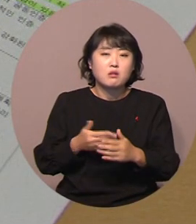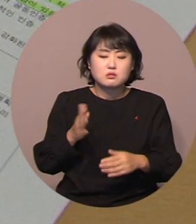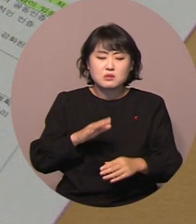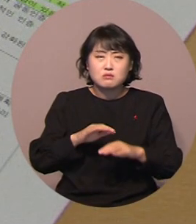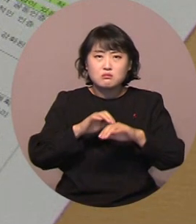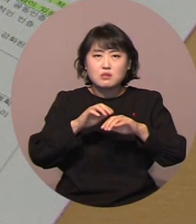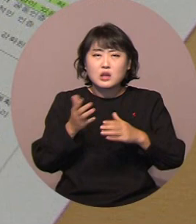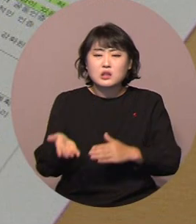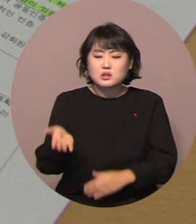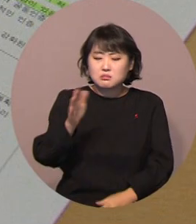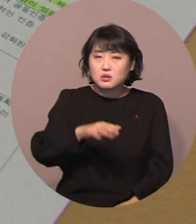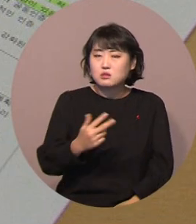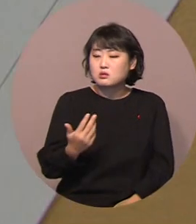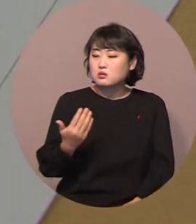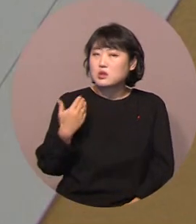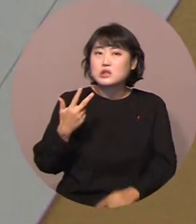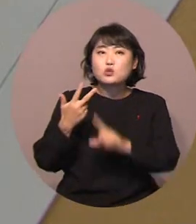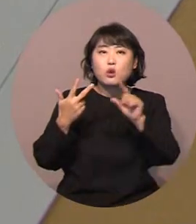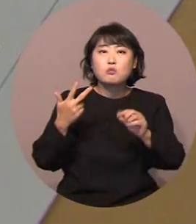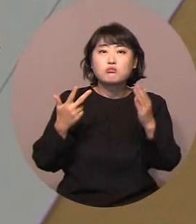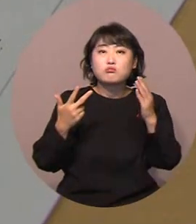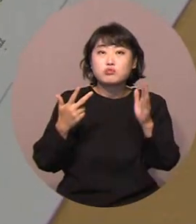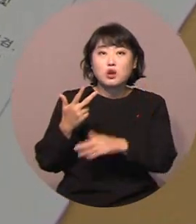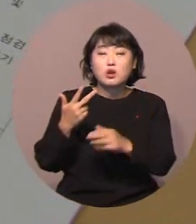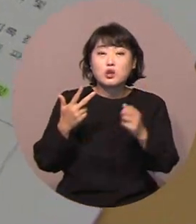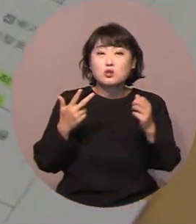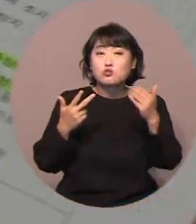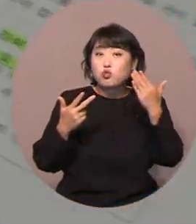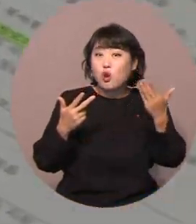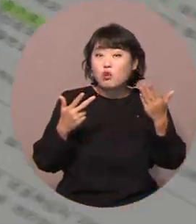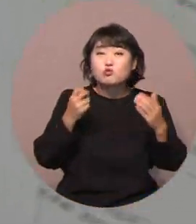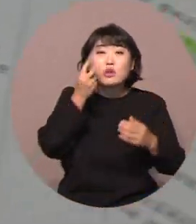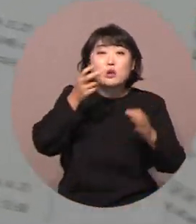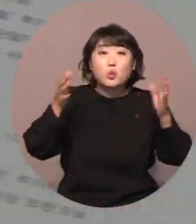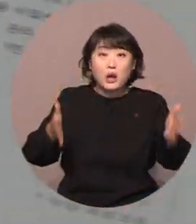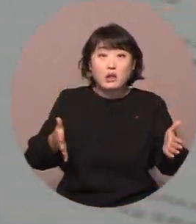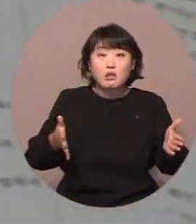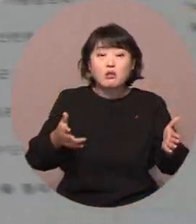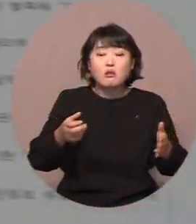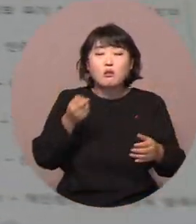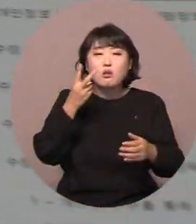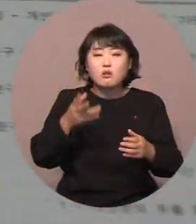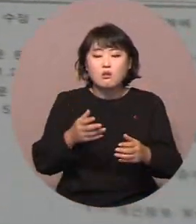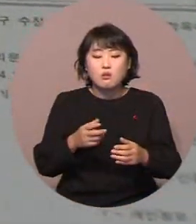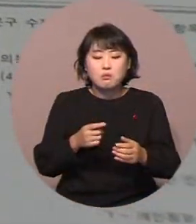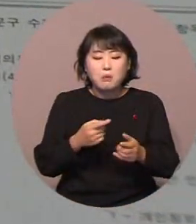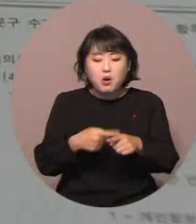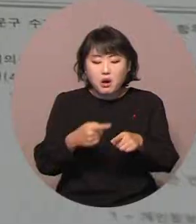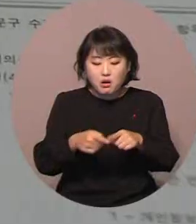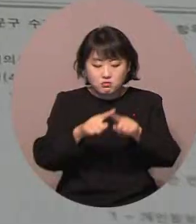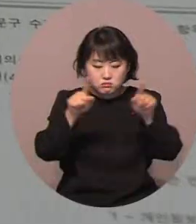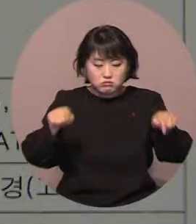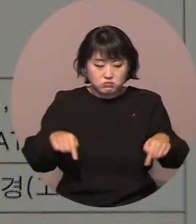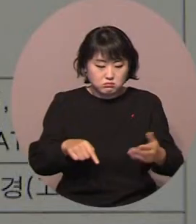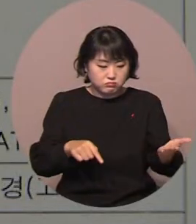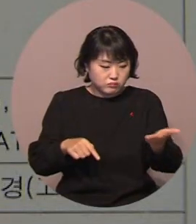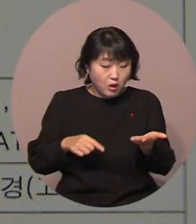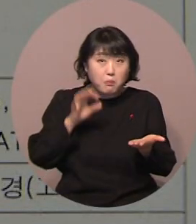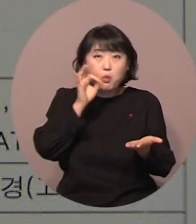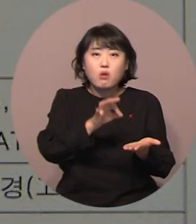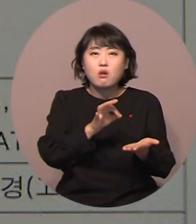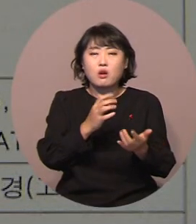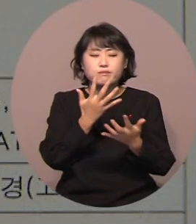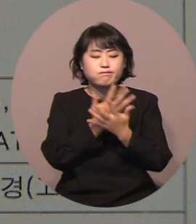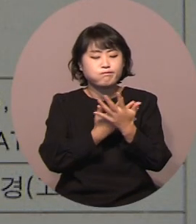실제 지난해 7월부터 두 달간 외부 업체를 통해 진행한 영향 평가서를 취재진의 입수에 살펴본 결과 명확하지 않은